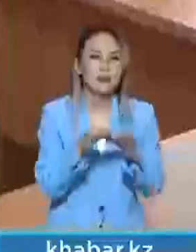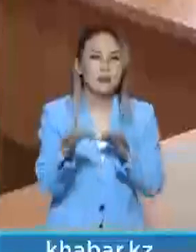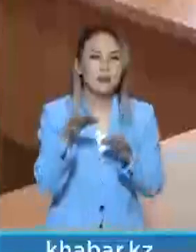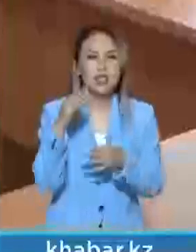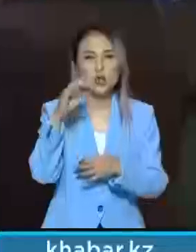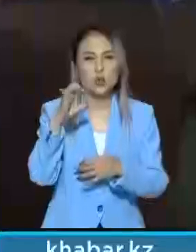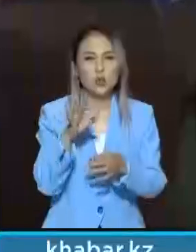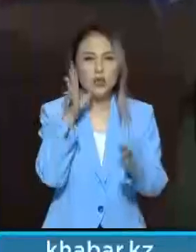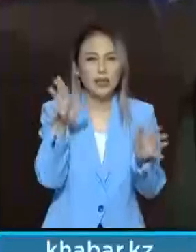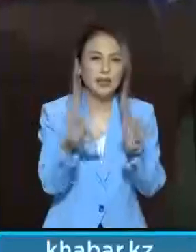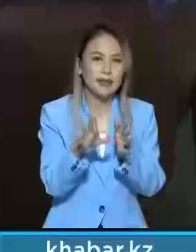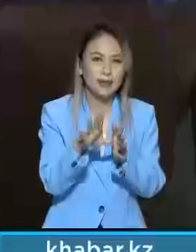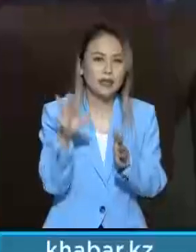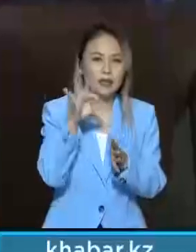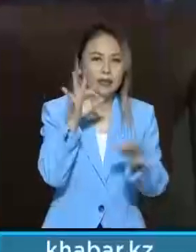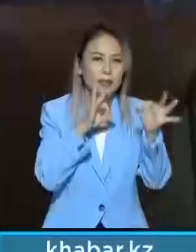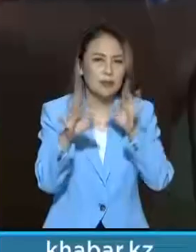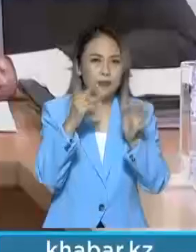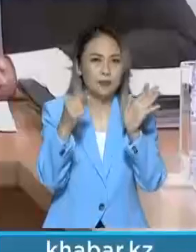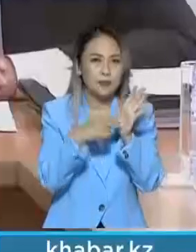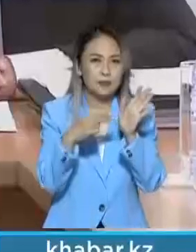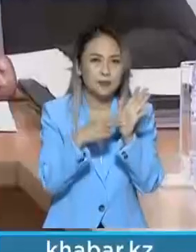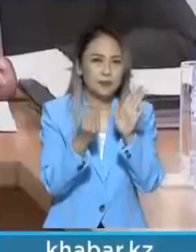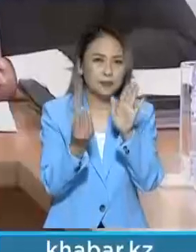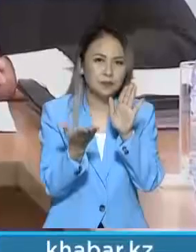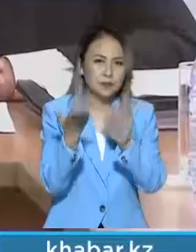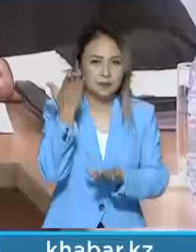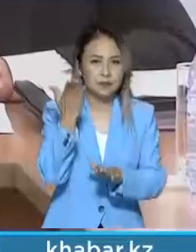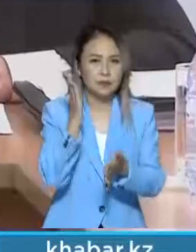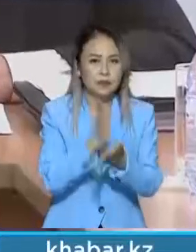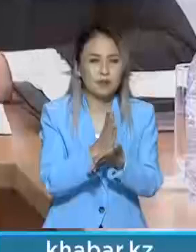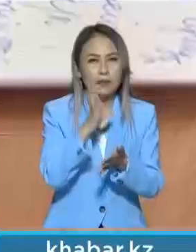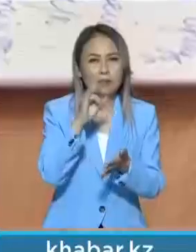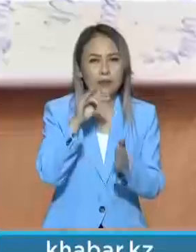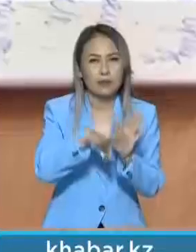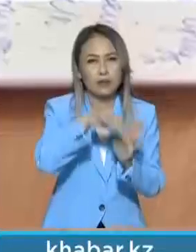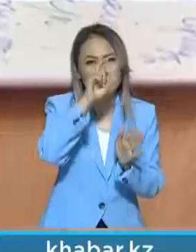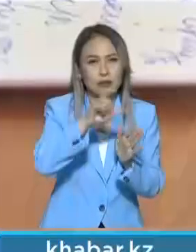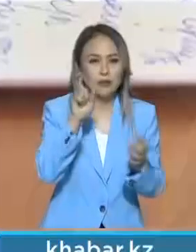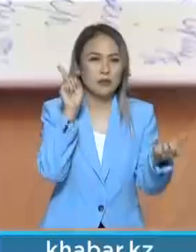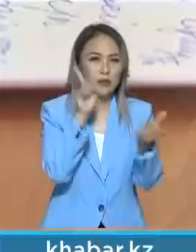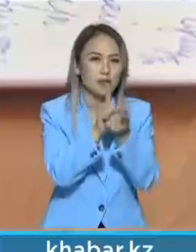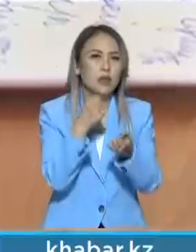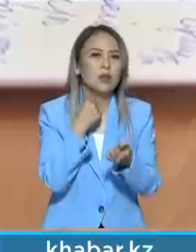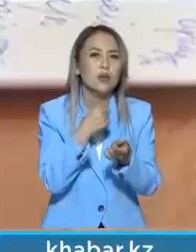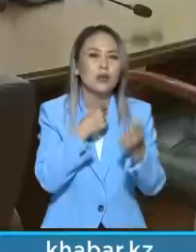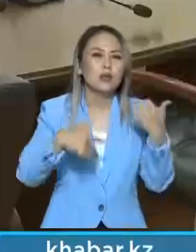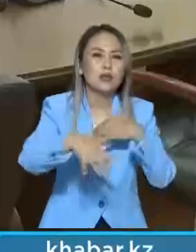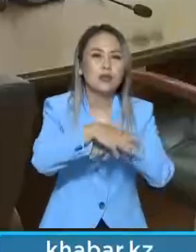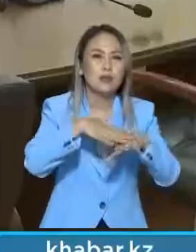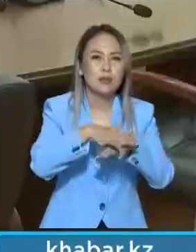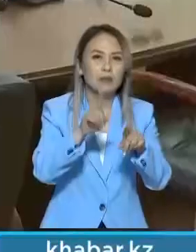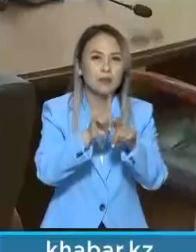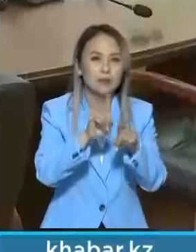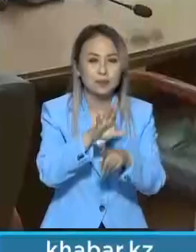Жетісу облысында электроэнергиясы мен дәрі-дәрмек бағасы қымбаттап барады. Сенат депутаттарымен кездесуде талқыланған халқы